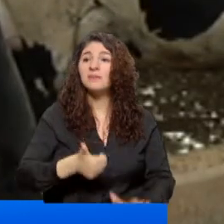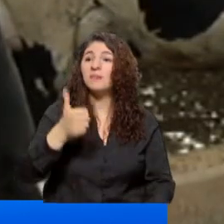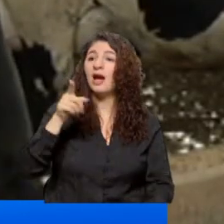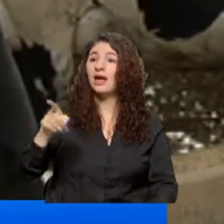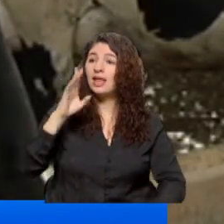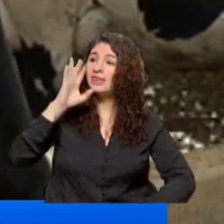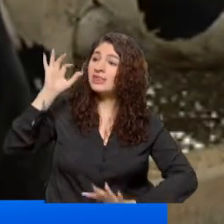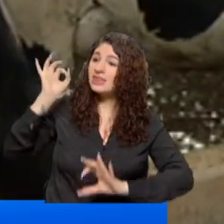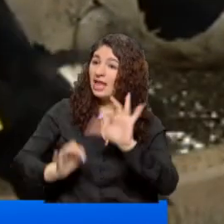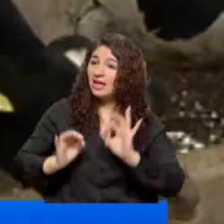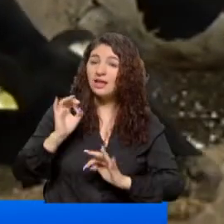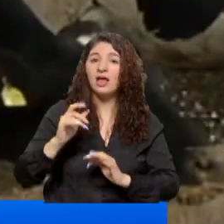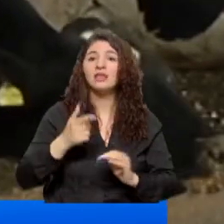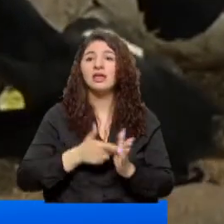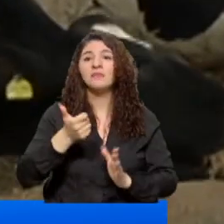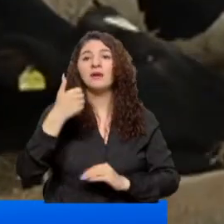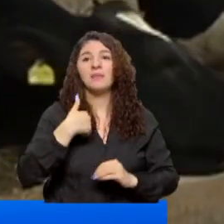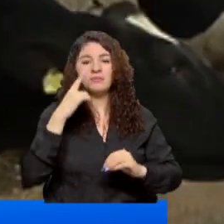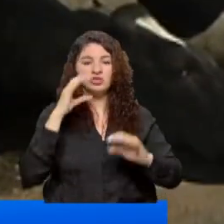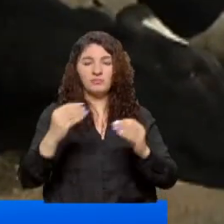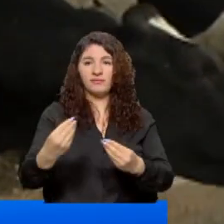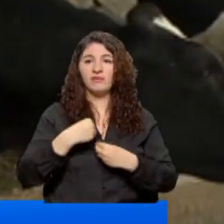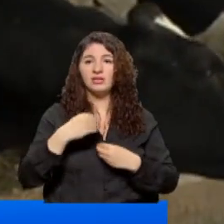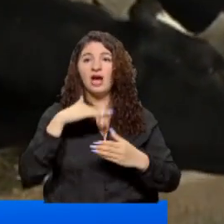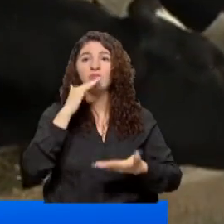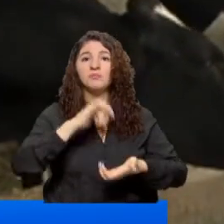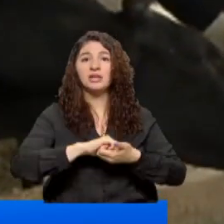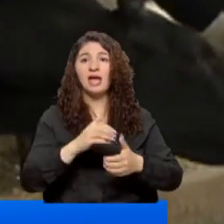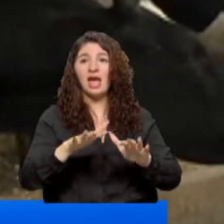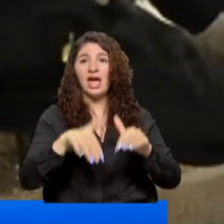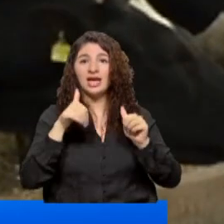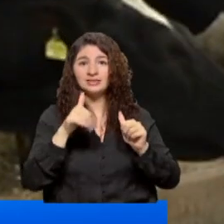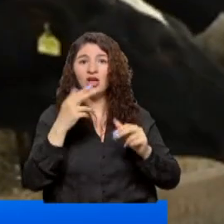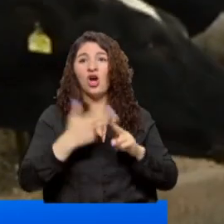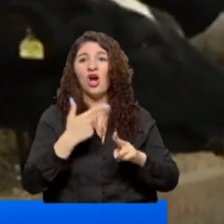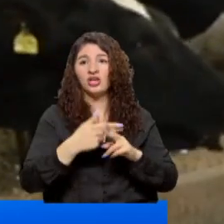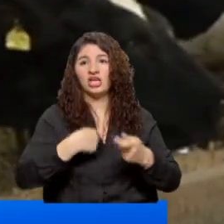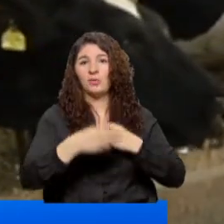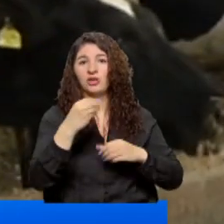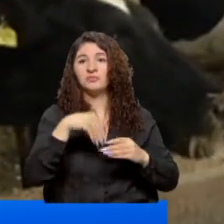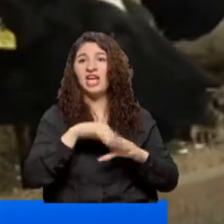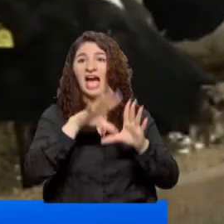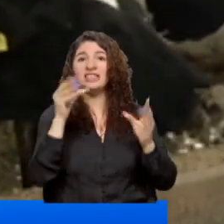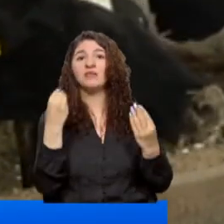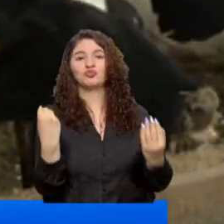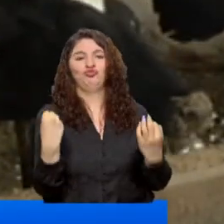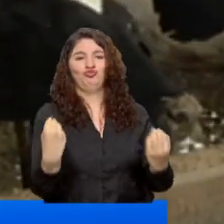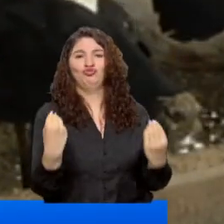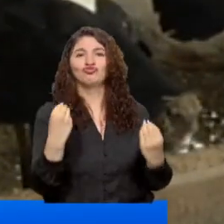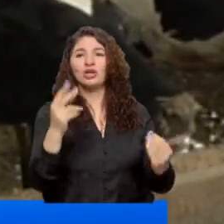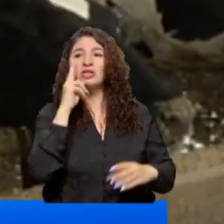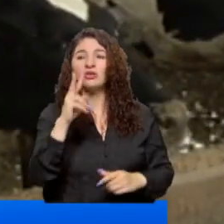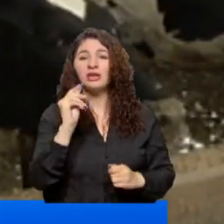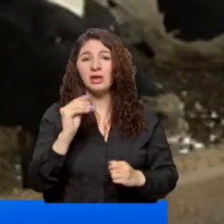bakanlığı'nı denetlerken tarım bakanlığı benim işletmeme getirmişti Avrupa Birliği heyetine örnek İşletme olduğum için hani her Bir de düzgün